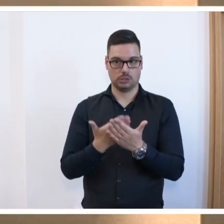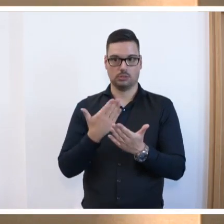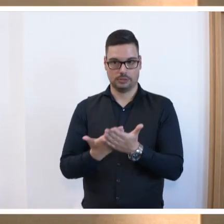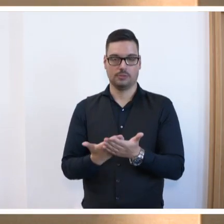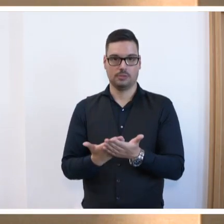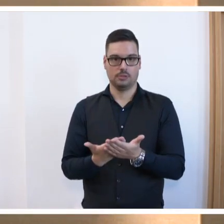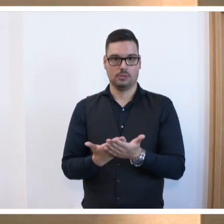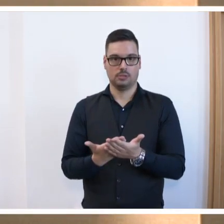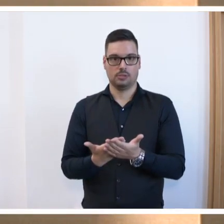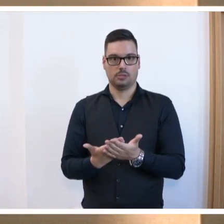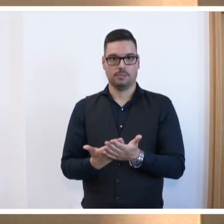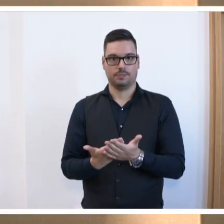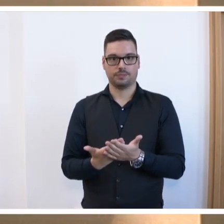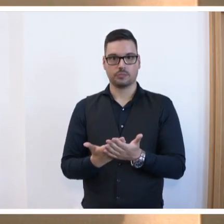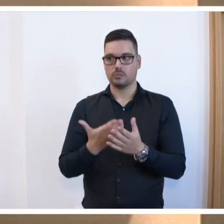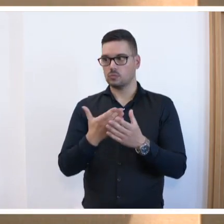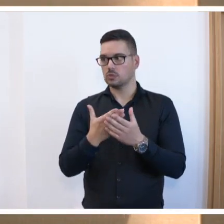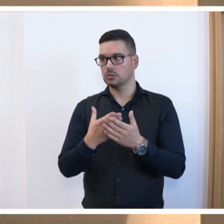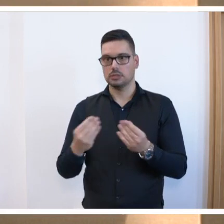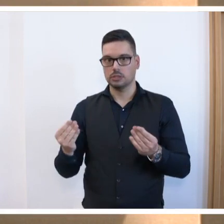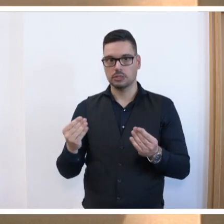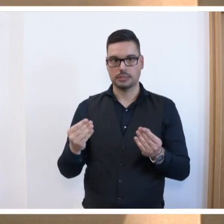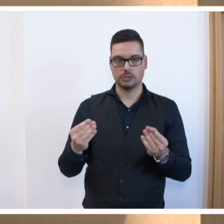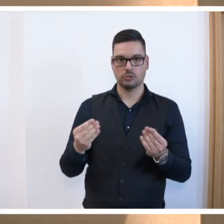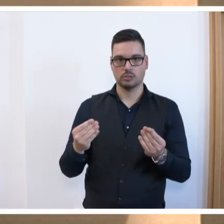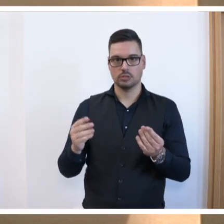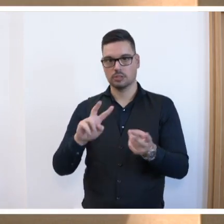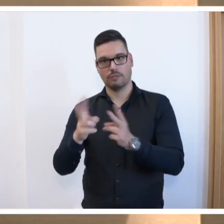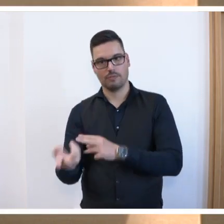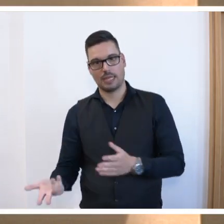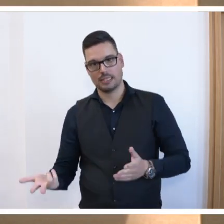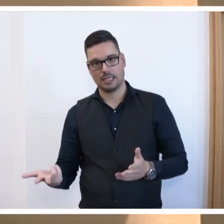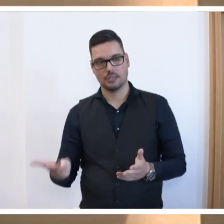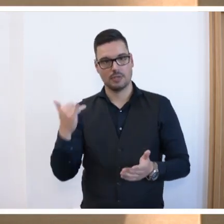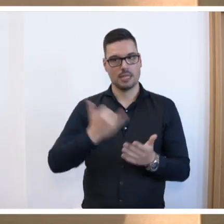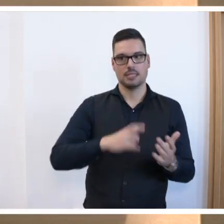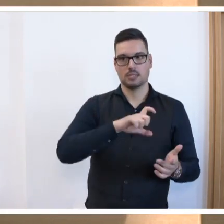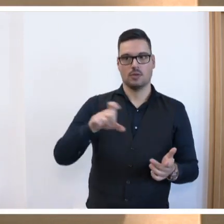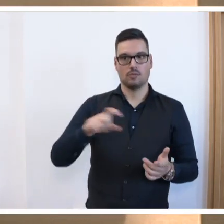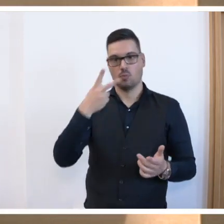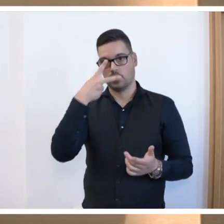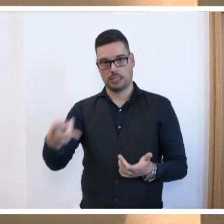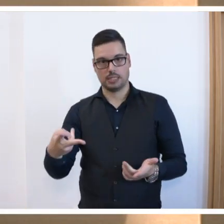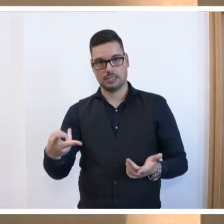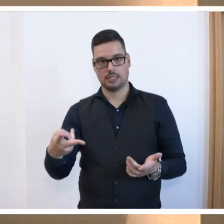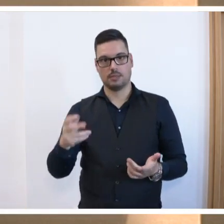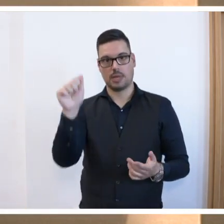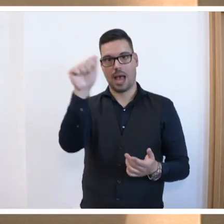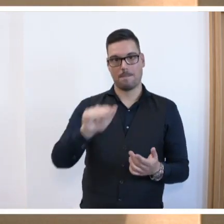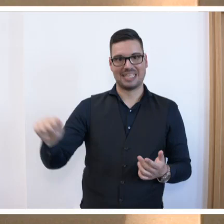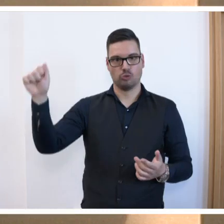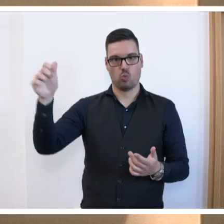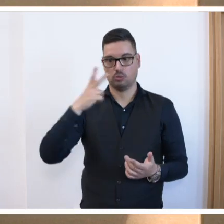Kollegen, hat nichts an seiner Aktualität verloren, wie man vor einigen Wochen in den Medien über die Arbeitsbedingungen bei Amazon gehört